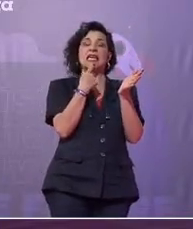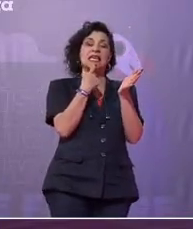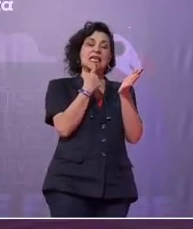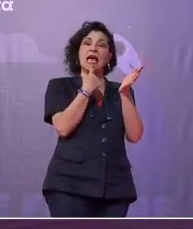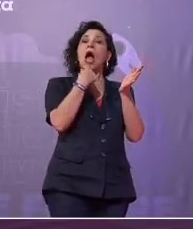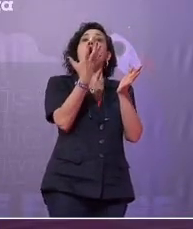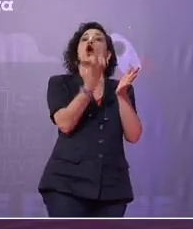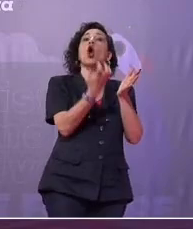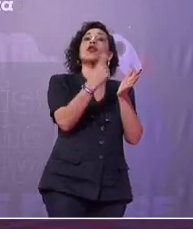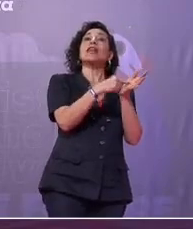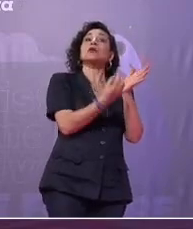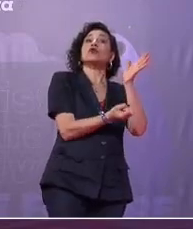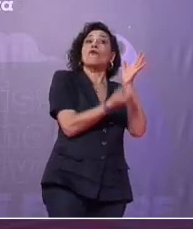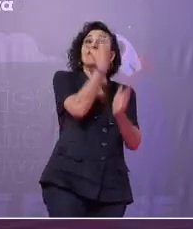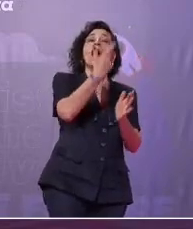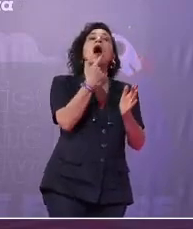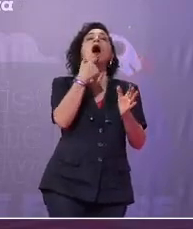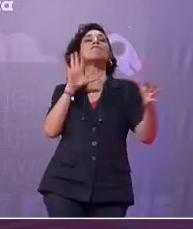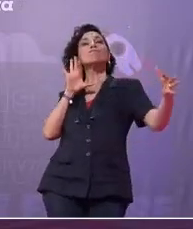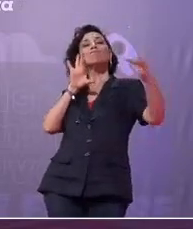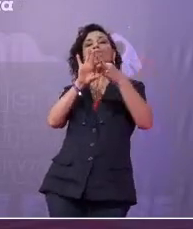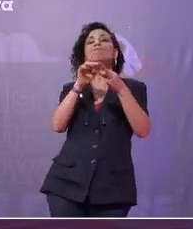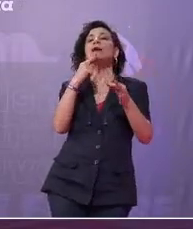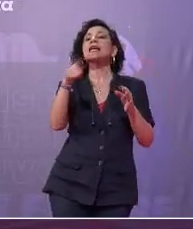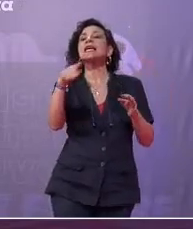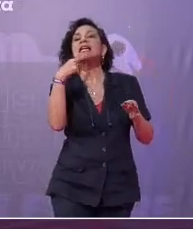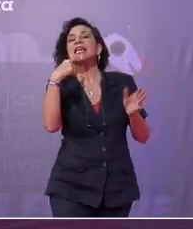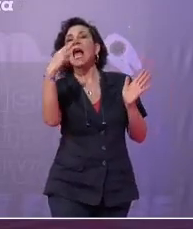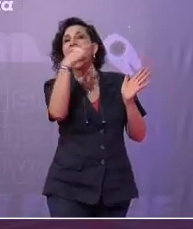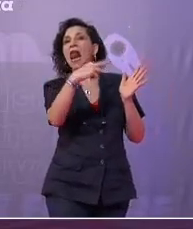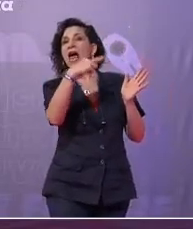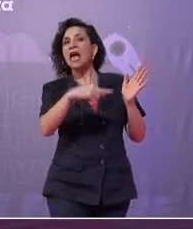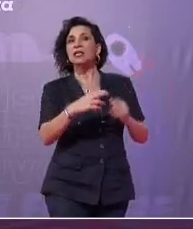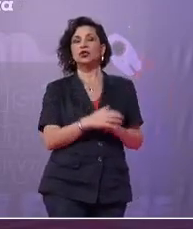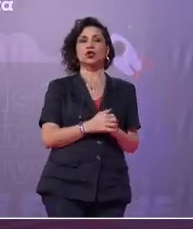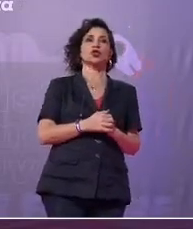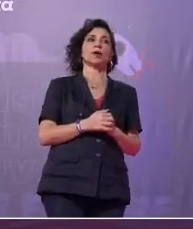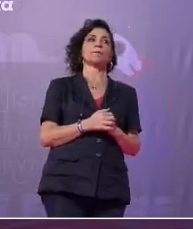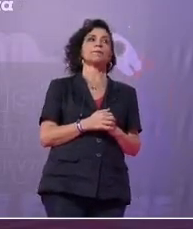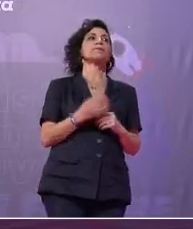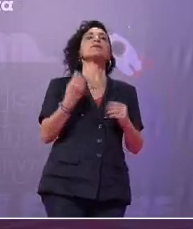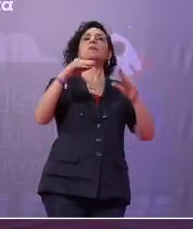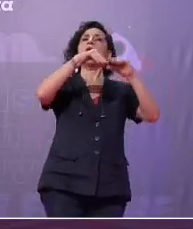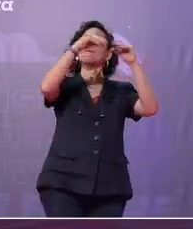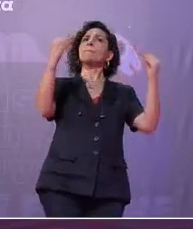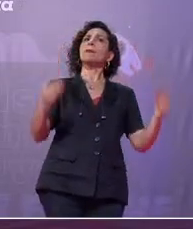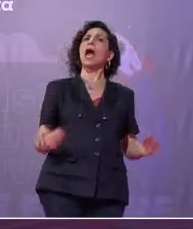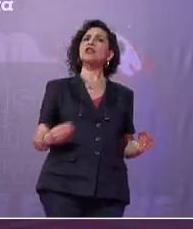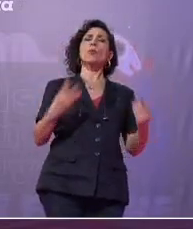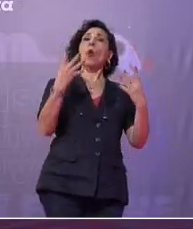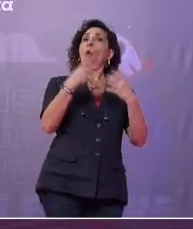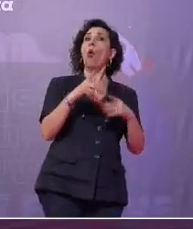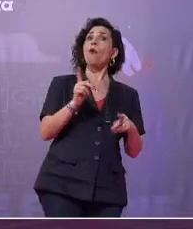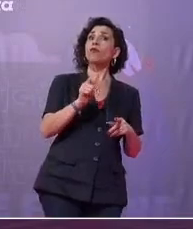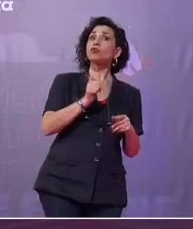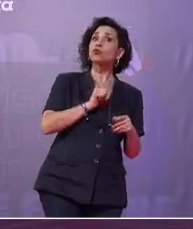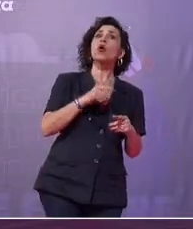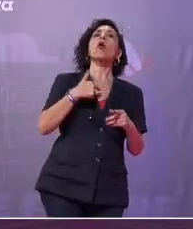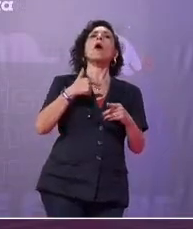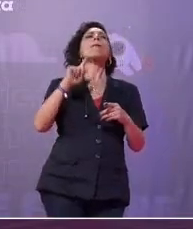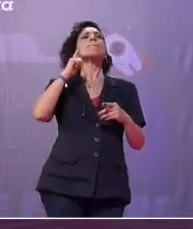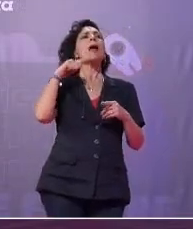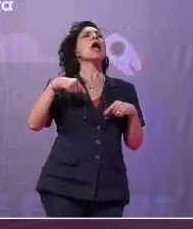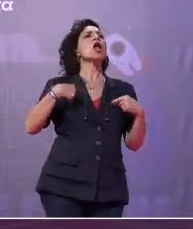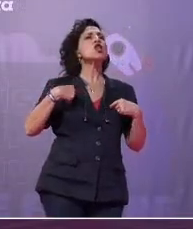migliori ma ancora dove non Le piattaforme non funzionano da sole sporchiamoci le mani Questo è un esempio